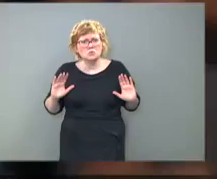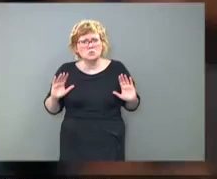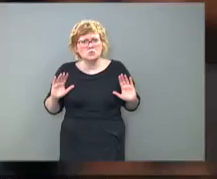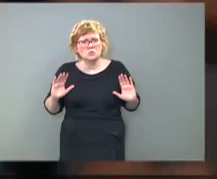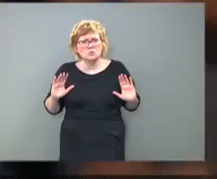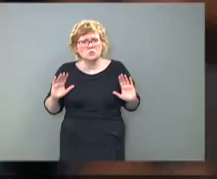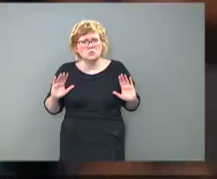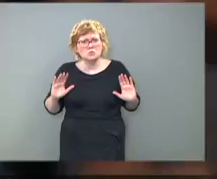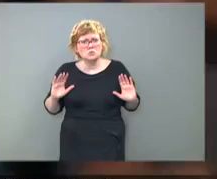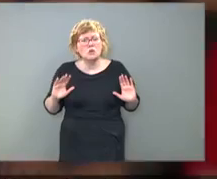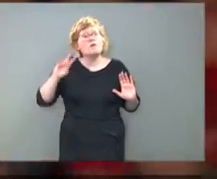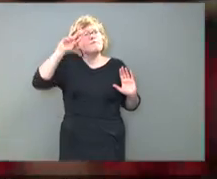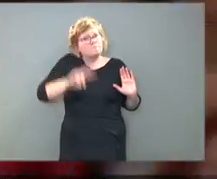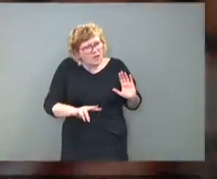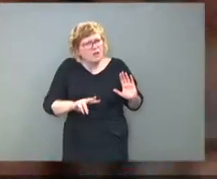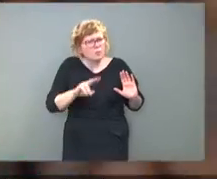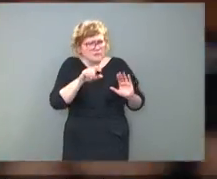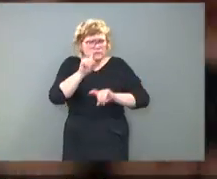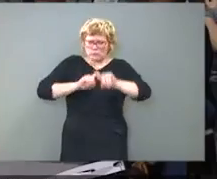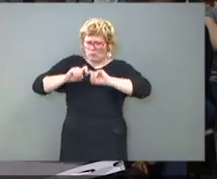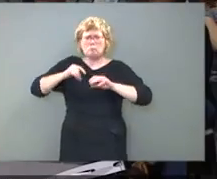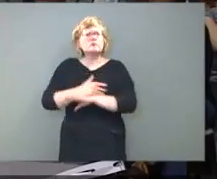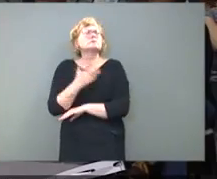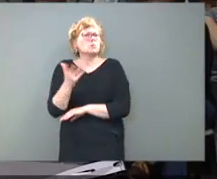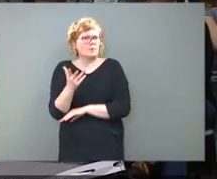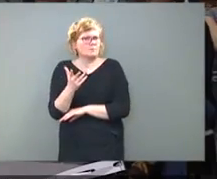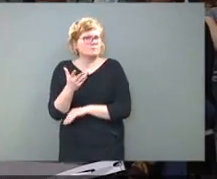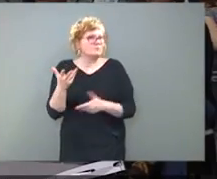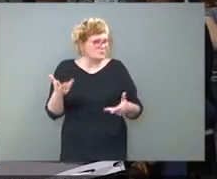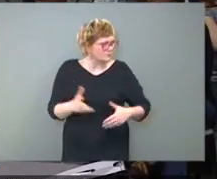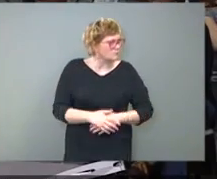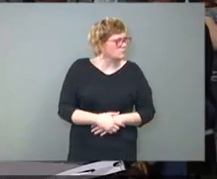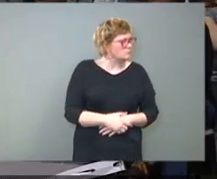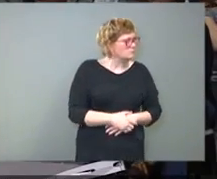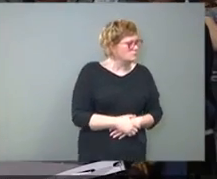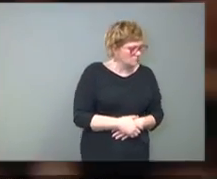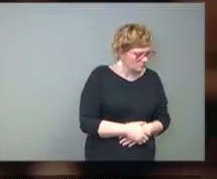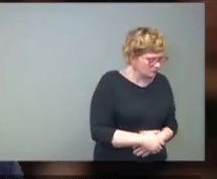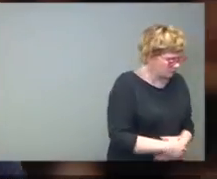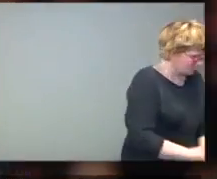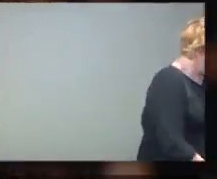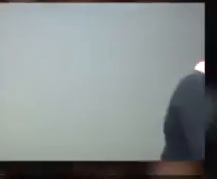Qu'est-ce qui nous est arrivé ? Le capitalisme a changé de nature.